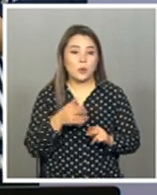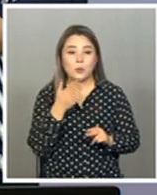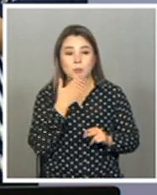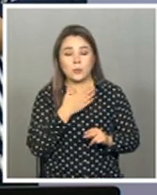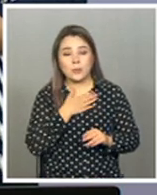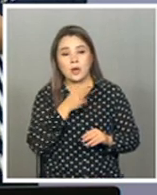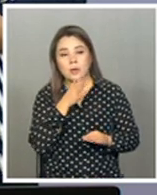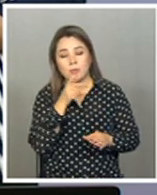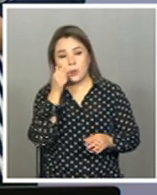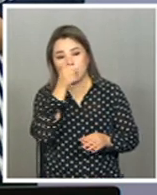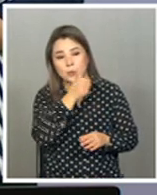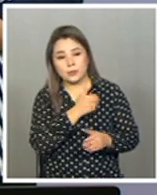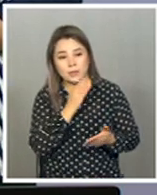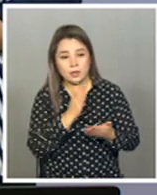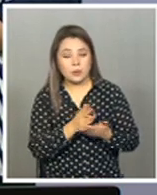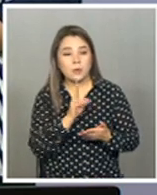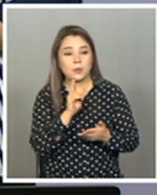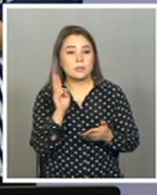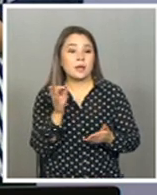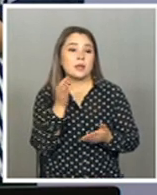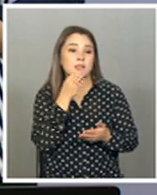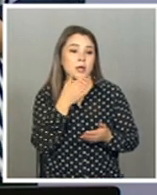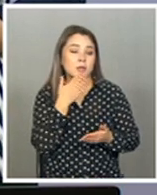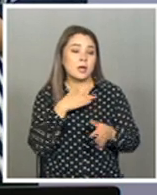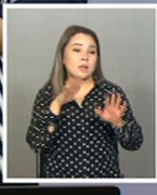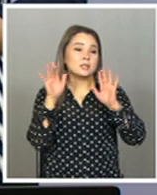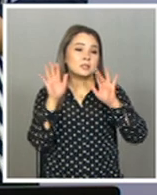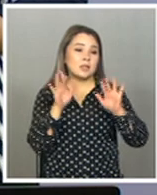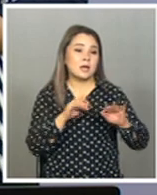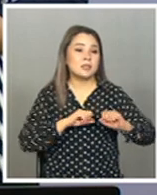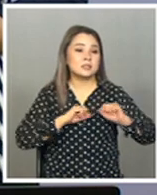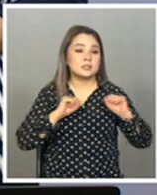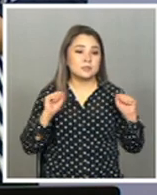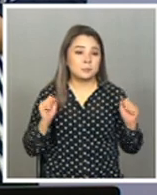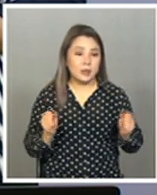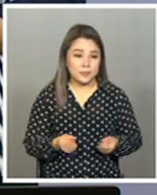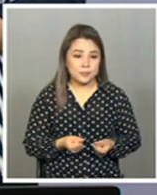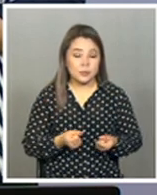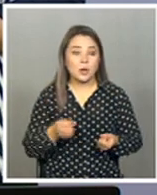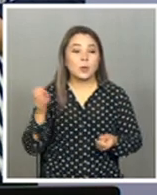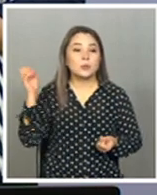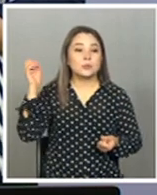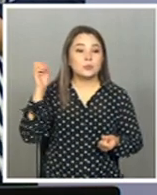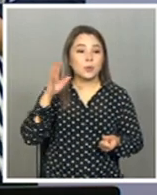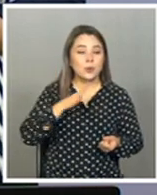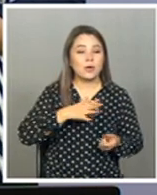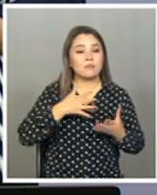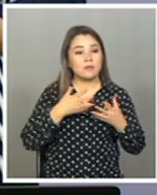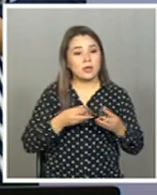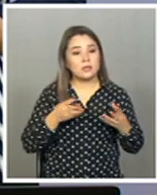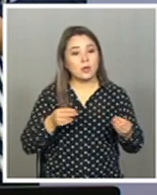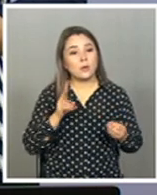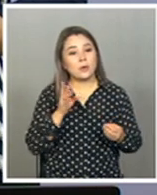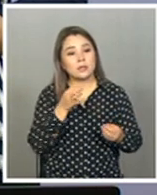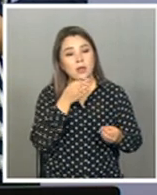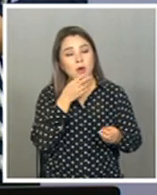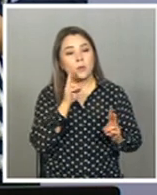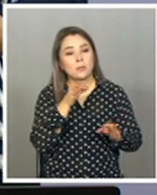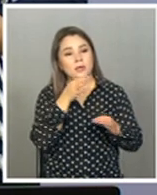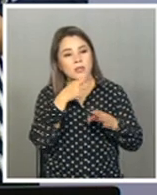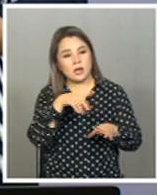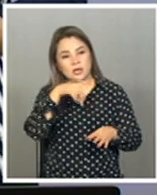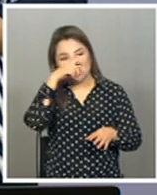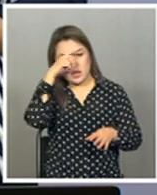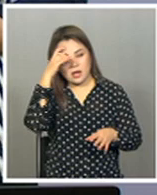года. Одним нравится снежная зима, другим – солнечная весна, а кому не нравится жаркое